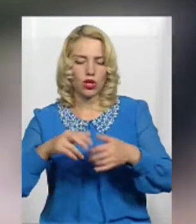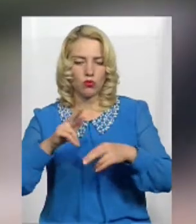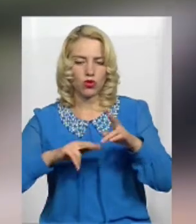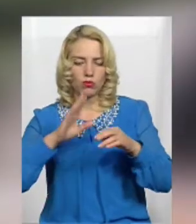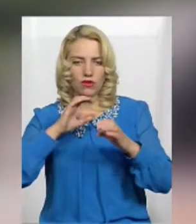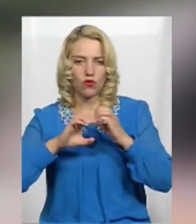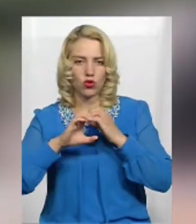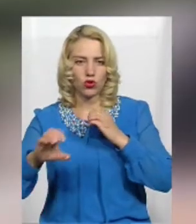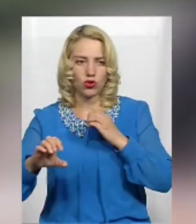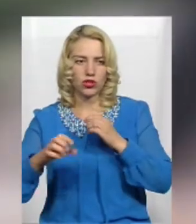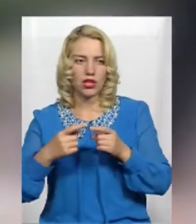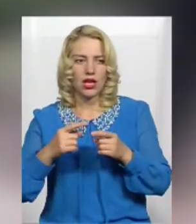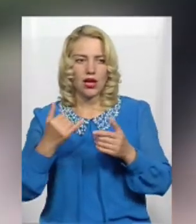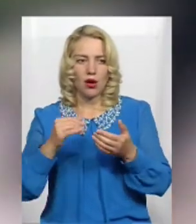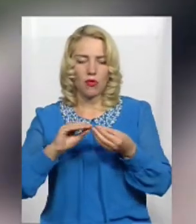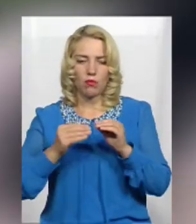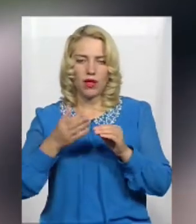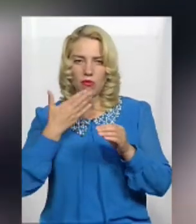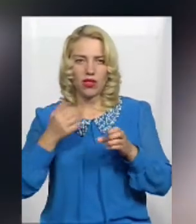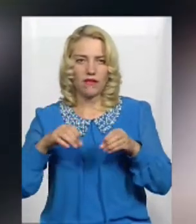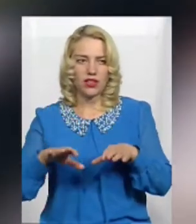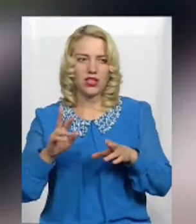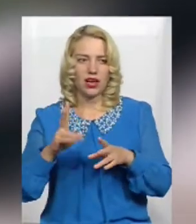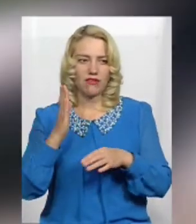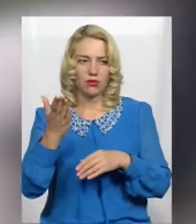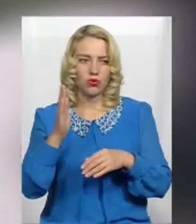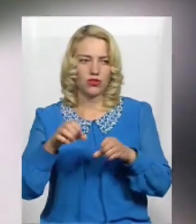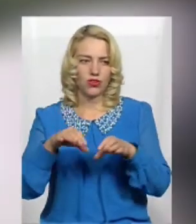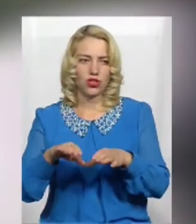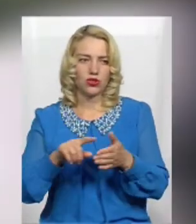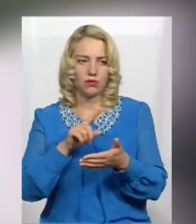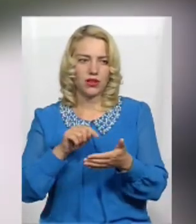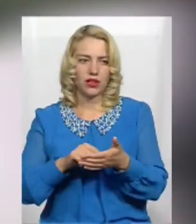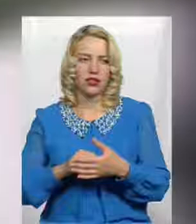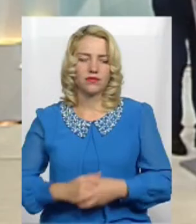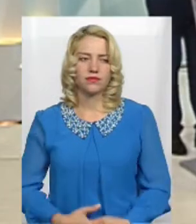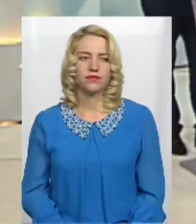станом на сьогодні проблему не вирішили. Скажіть, будь ласка, як будете вирішувати питання це ви?